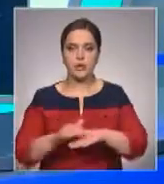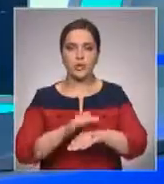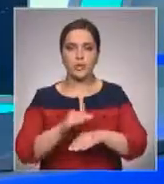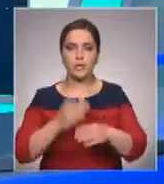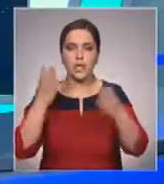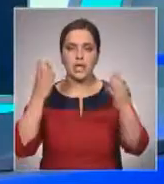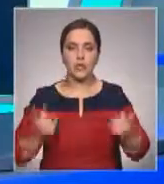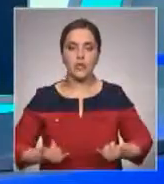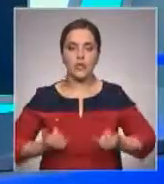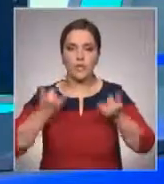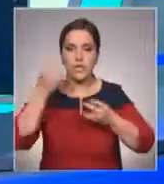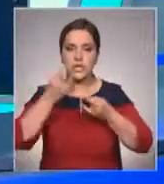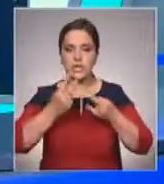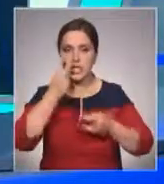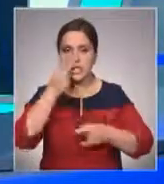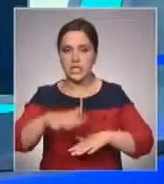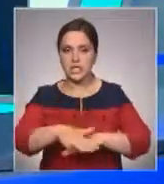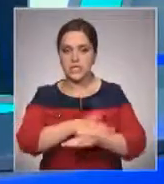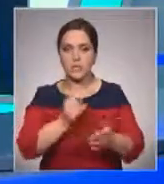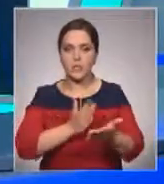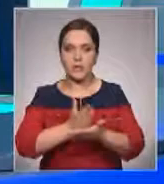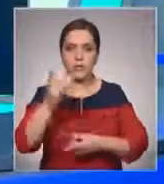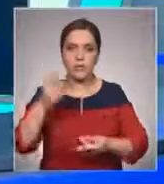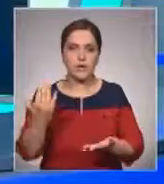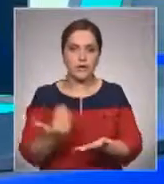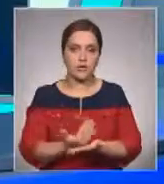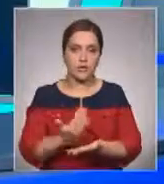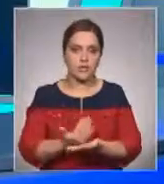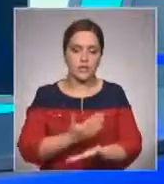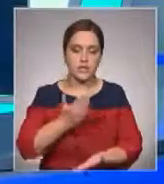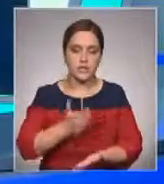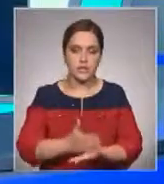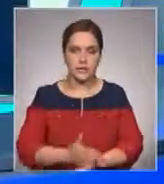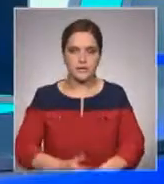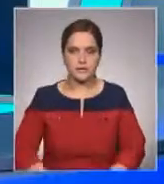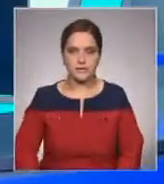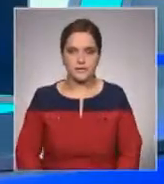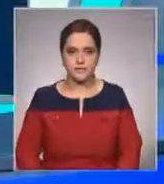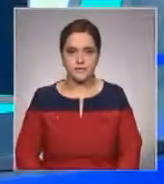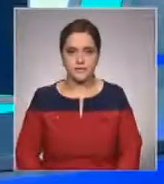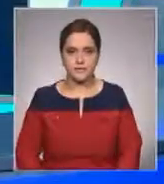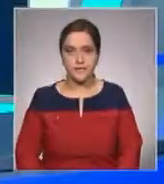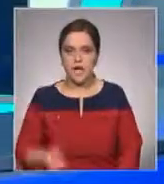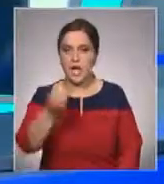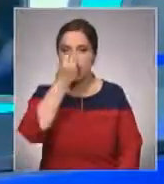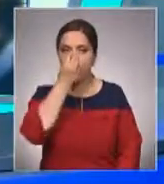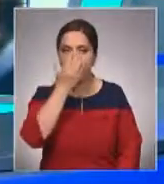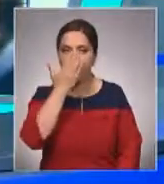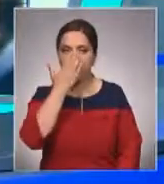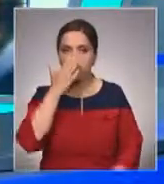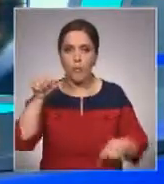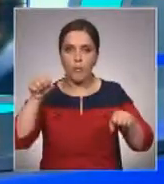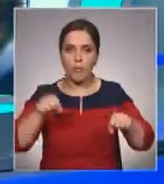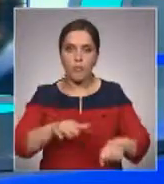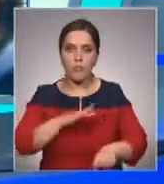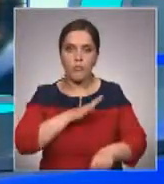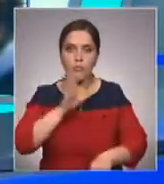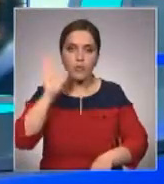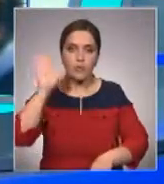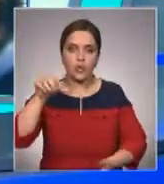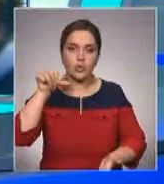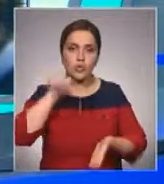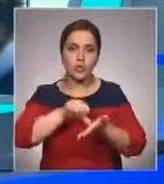всем, кто к нам присоединился. Это новости на 24 КЗ в студии Динара Саду и Виктория Антонишина. Япония рассматривает возможность